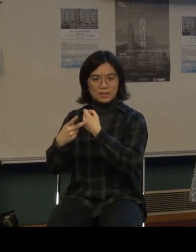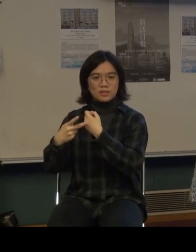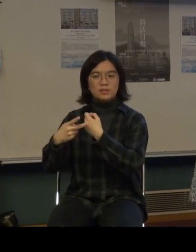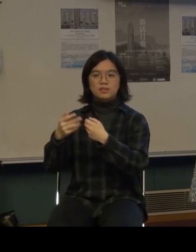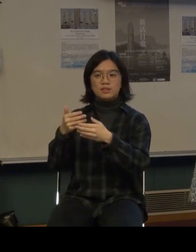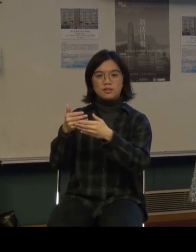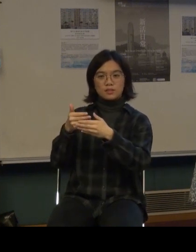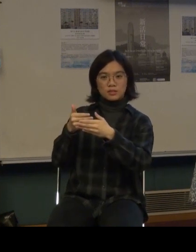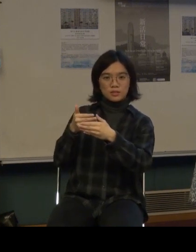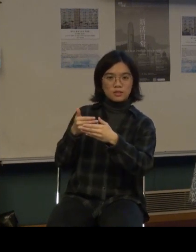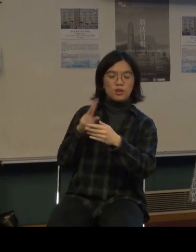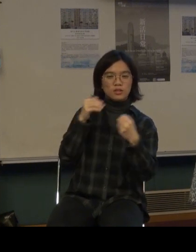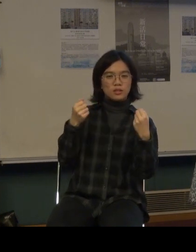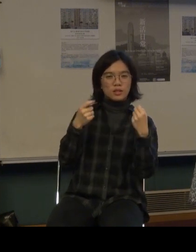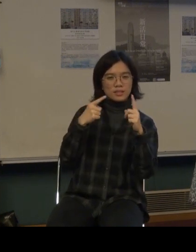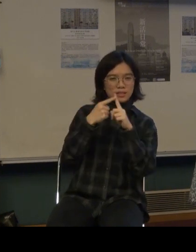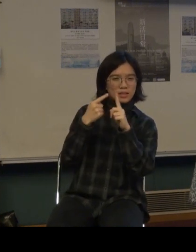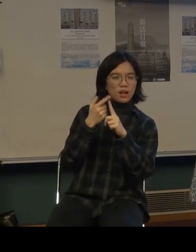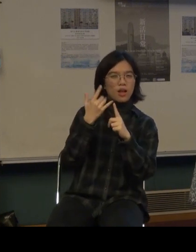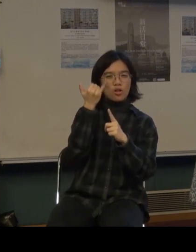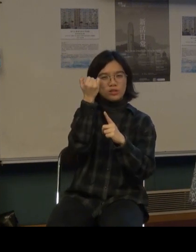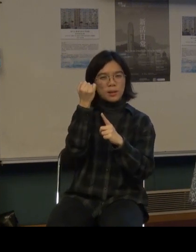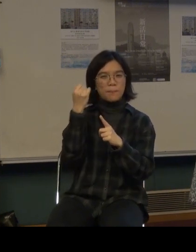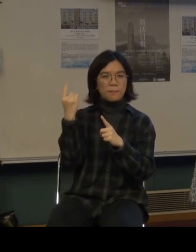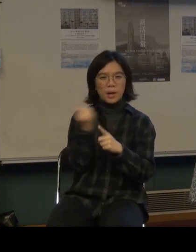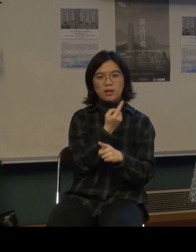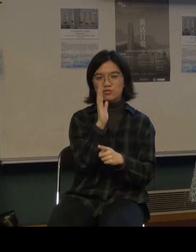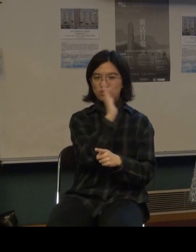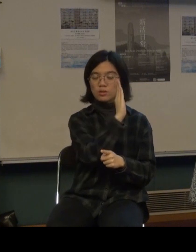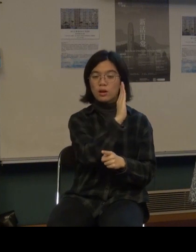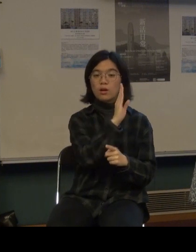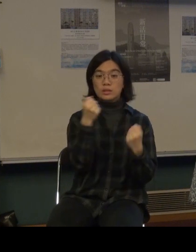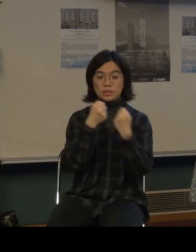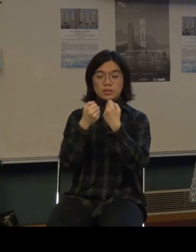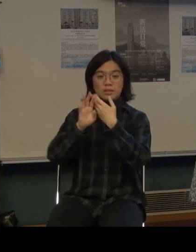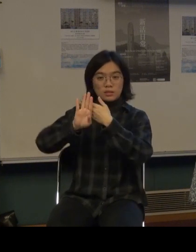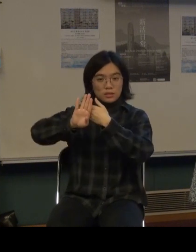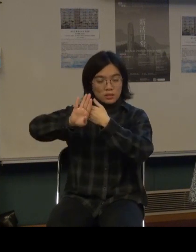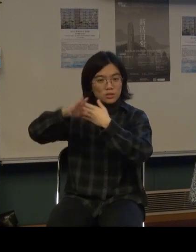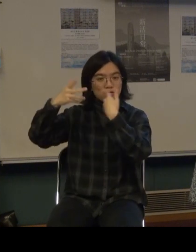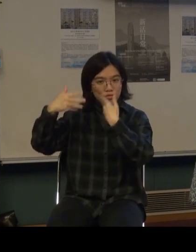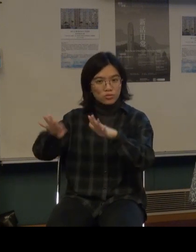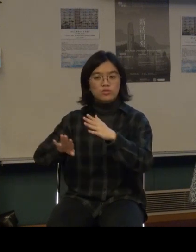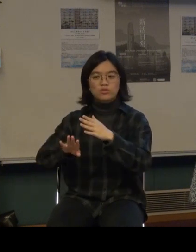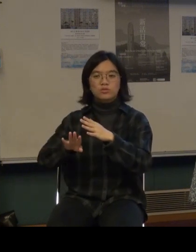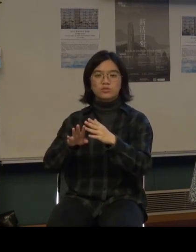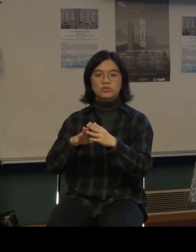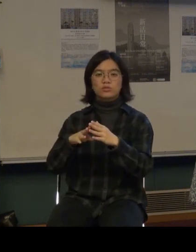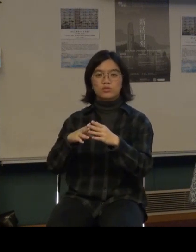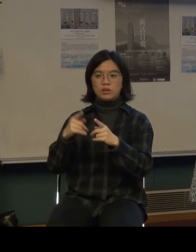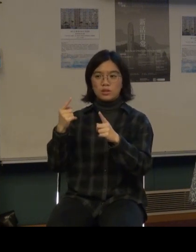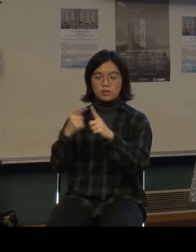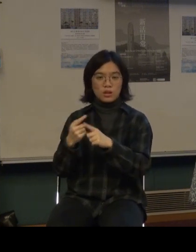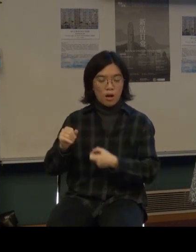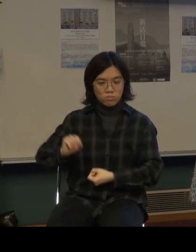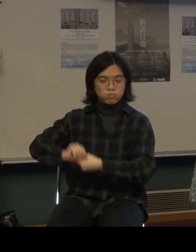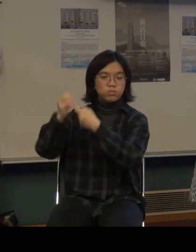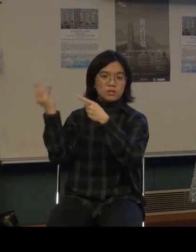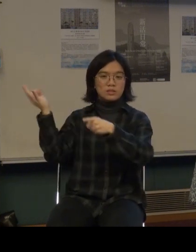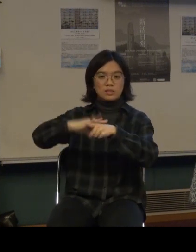嘅，但是咧一停咗戰爭之後咧，重光咗之後咧，人口就暴增了3倍，